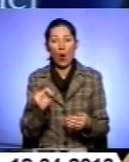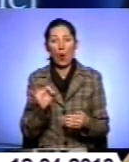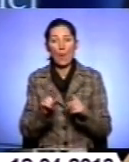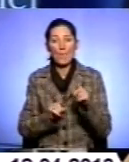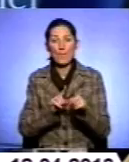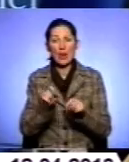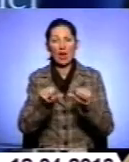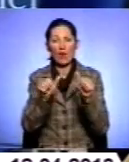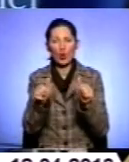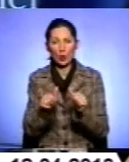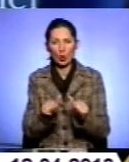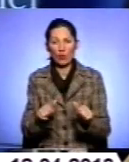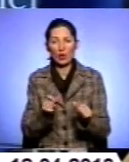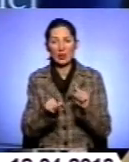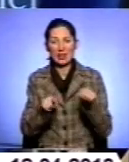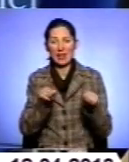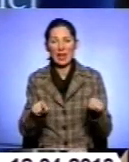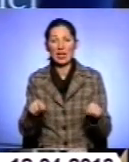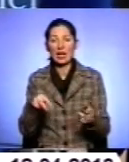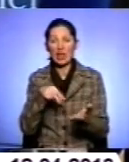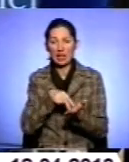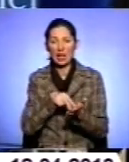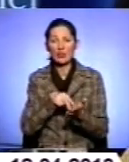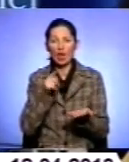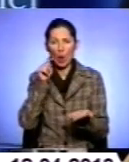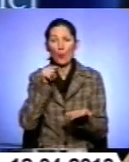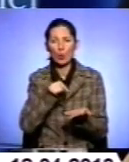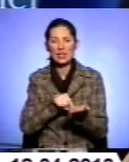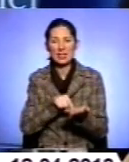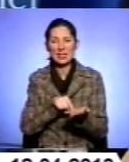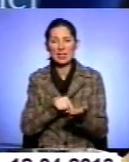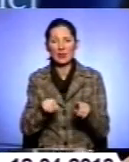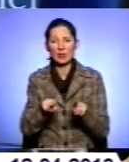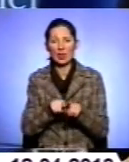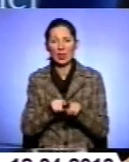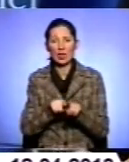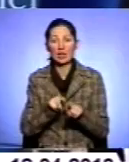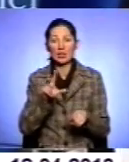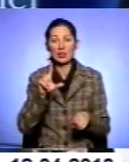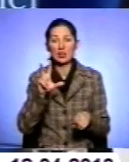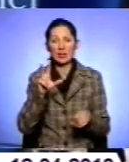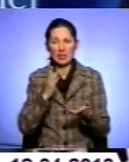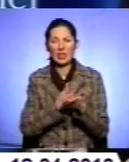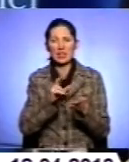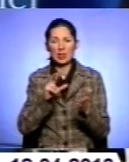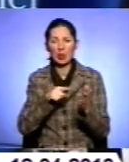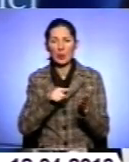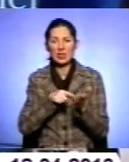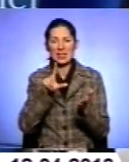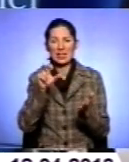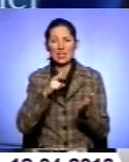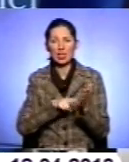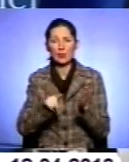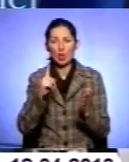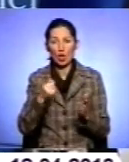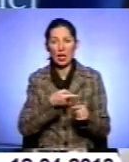переформатуванню деяких тарифних позицій. Як ви пам'ятаєте, таких тарифних позицій 371,